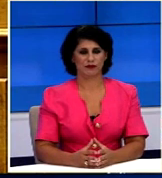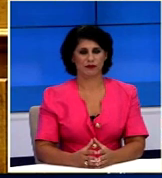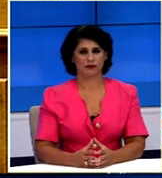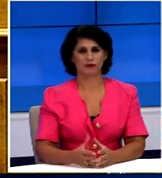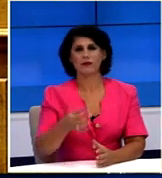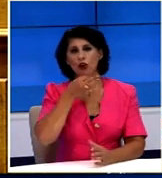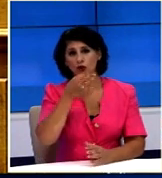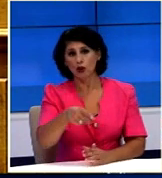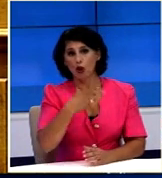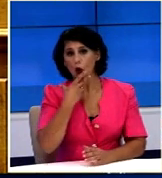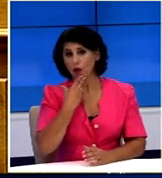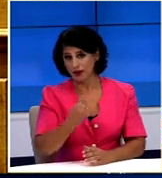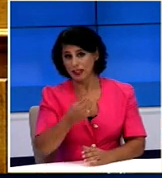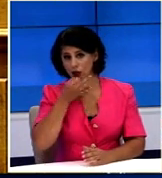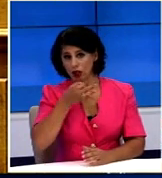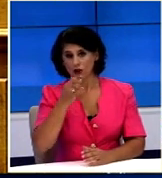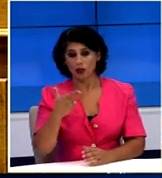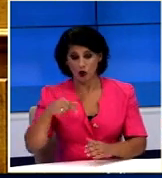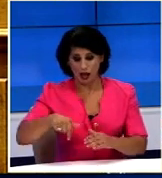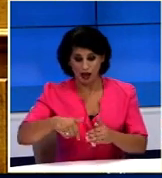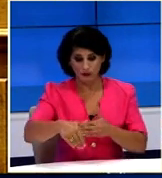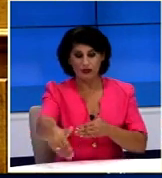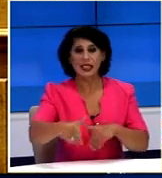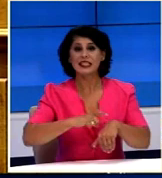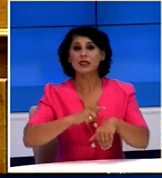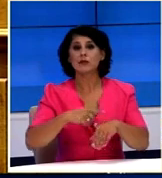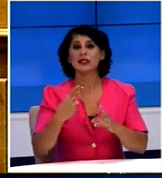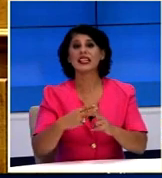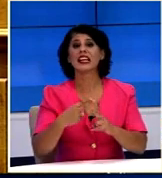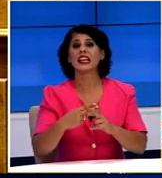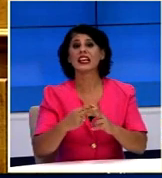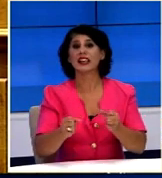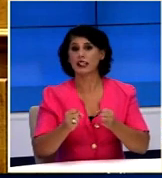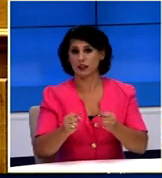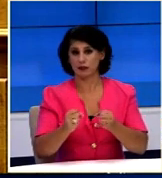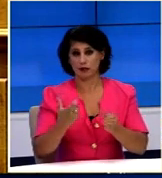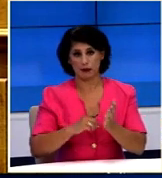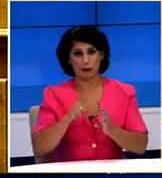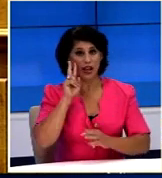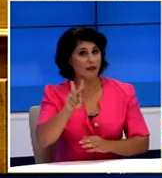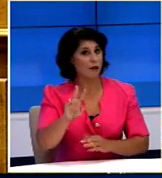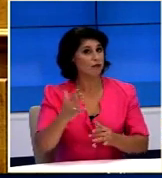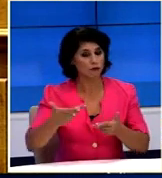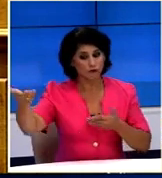Το λέω διότι οι στιγμές που περνάμε είναι κρίσιμες. Και πρέπει να βλέπουμε τι έρχεται.